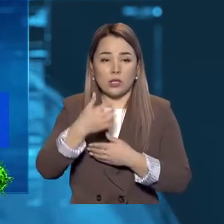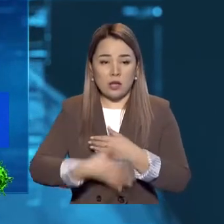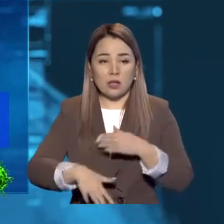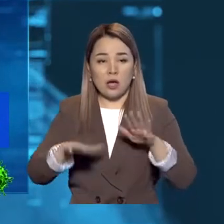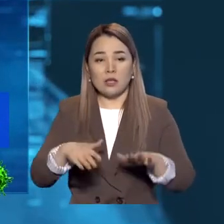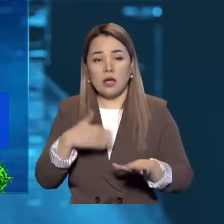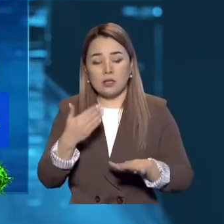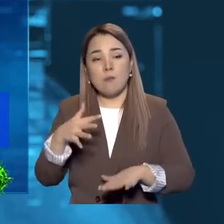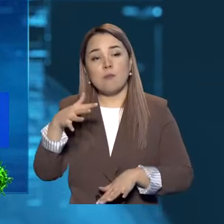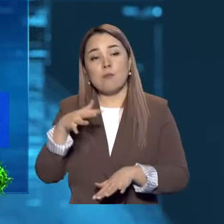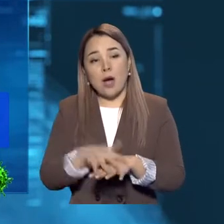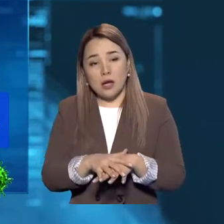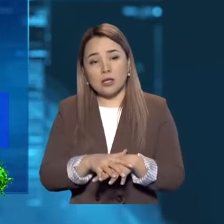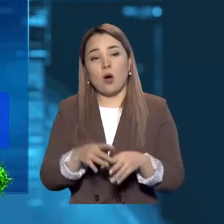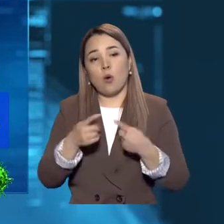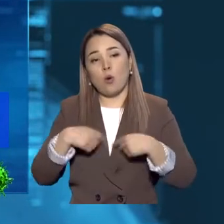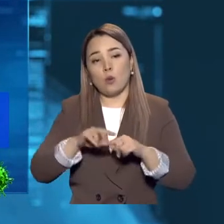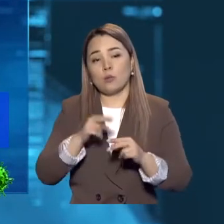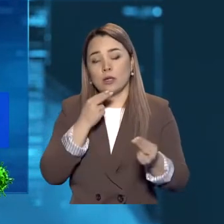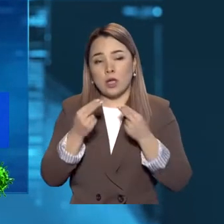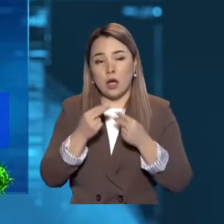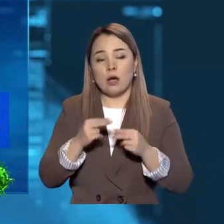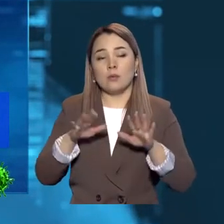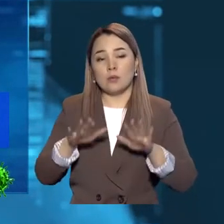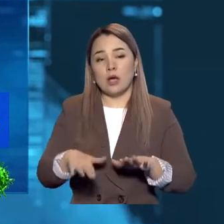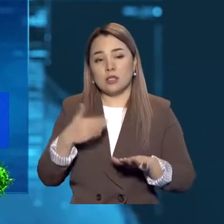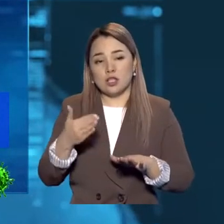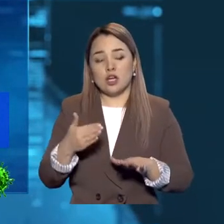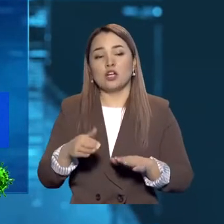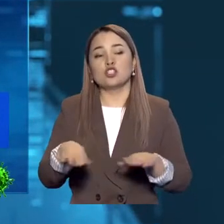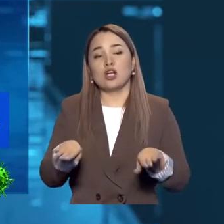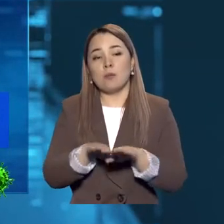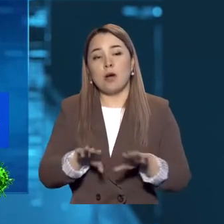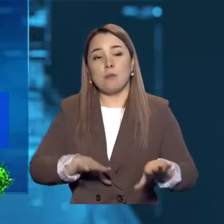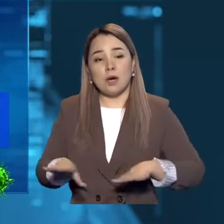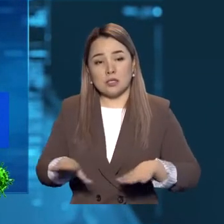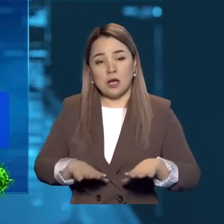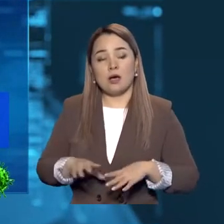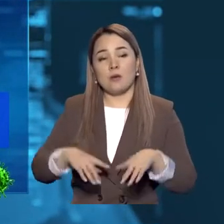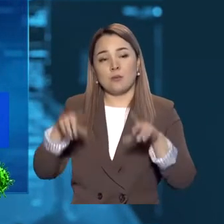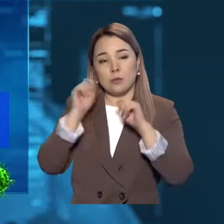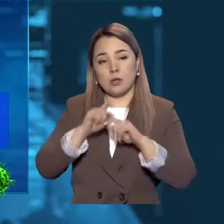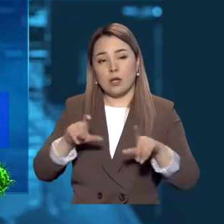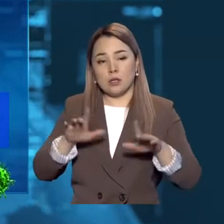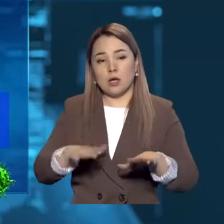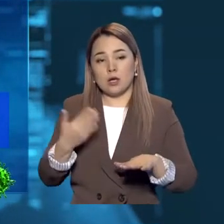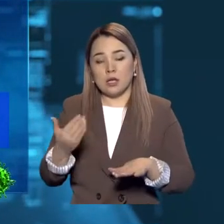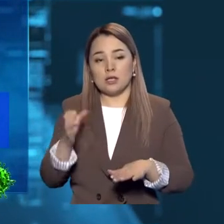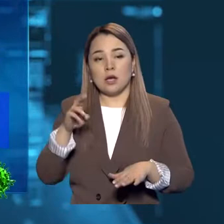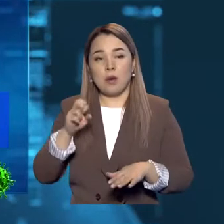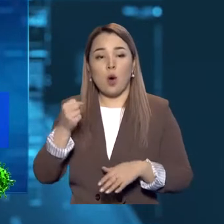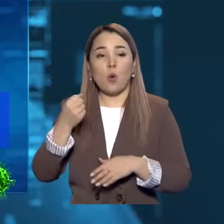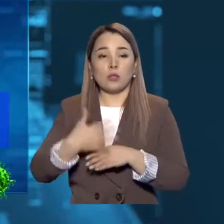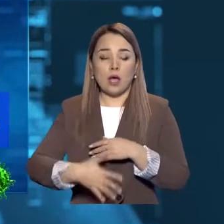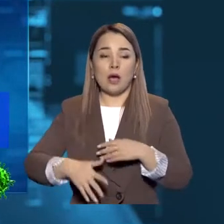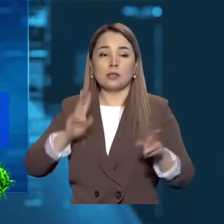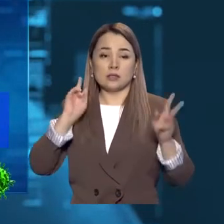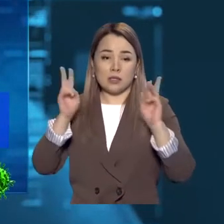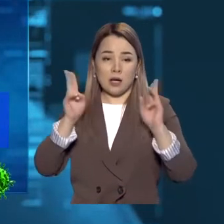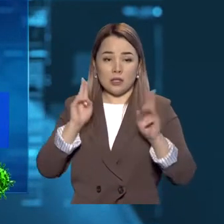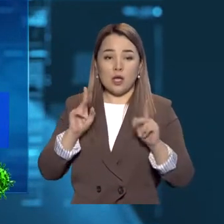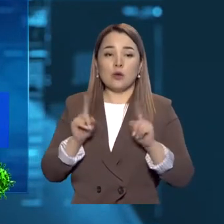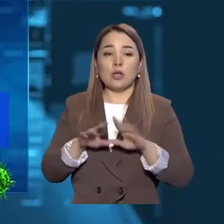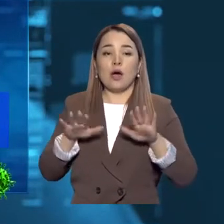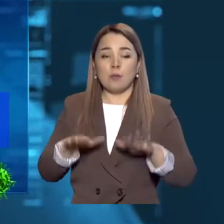орталықтарына, банктерге, қоғамдық тамақтану орындарына, жабық базарларға, білім беру ұйымдарына, спа орталықтарға, сән